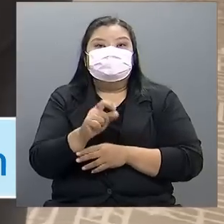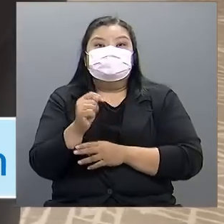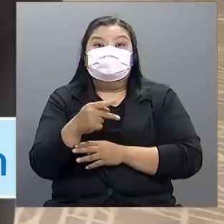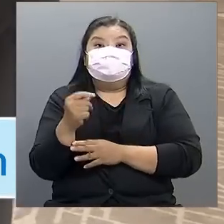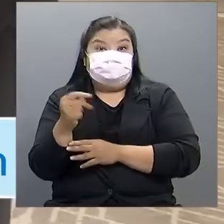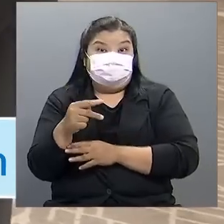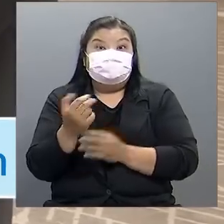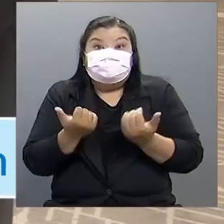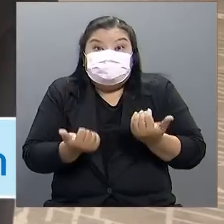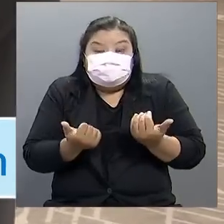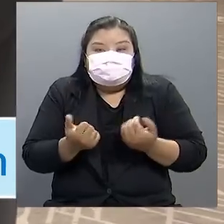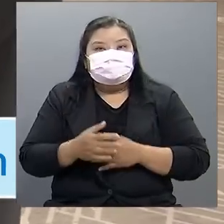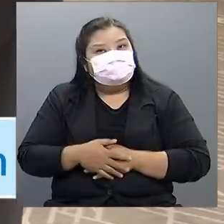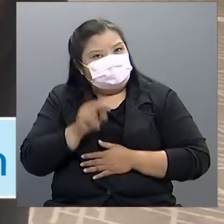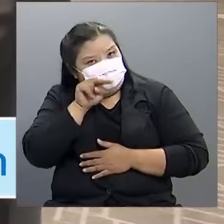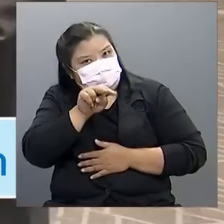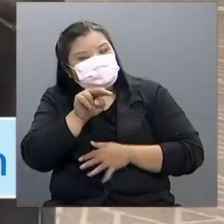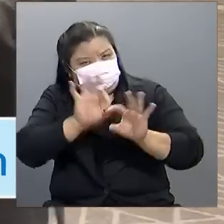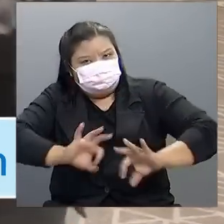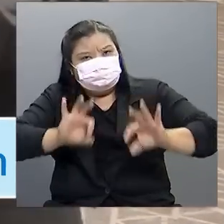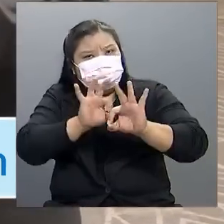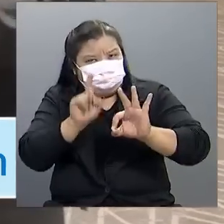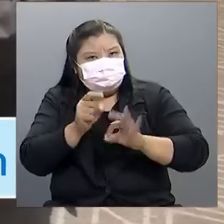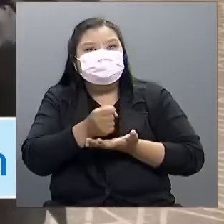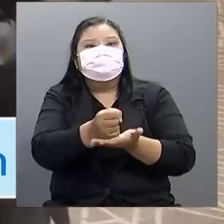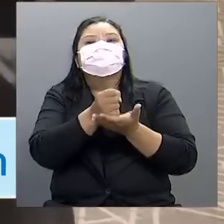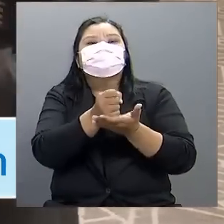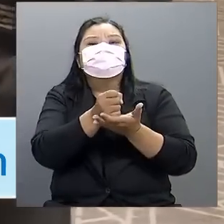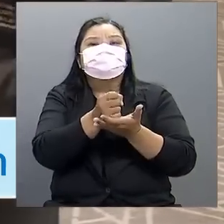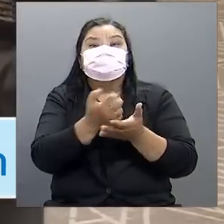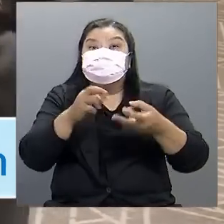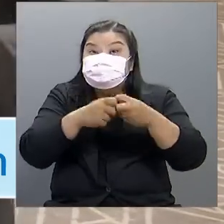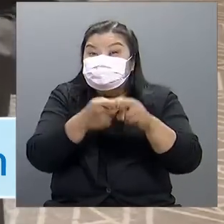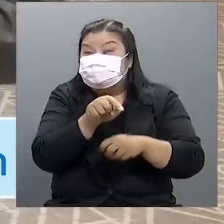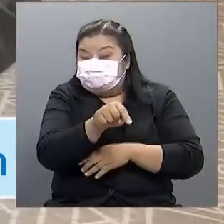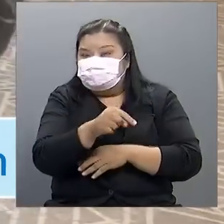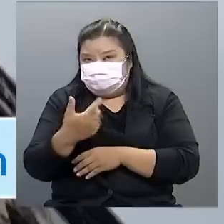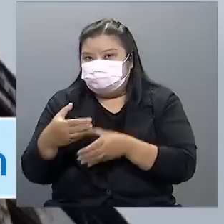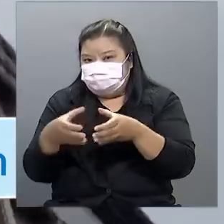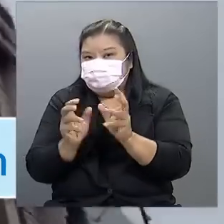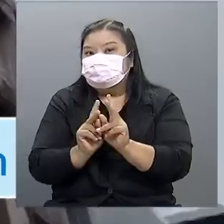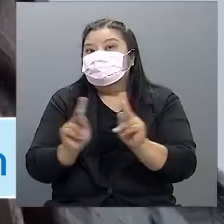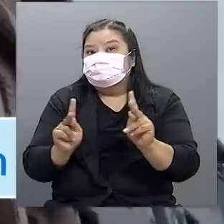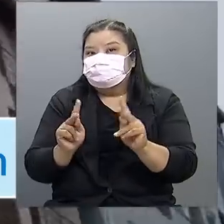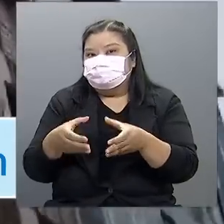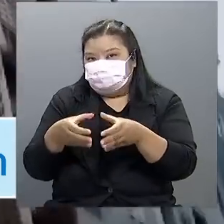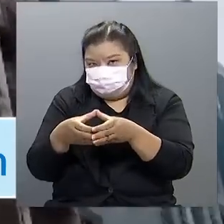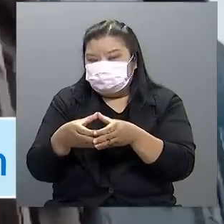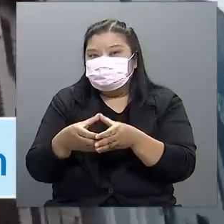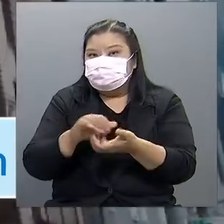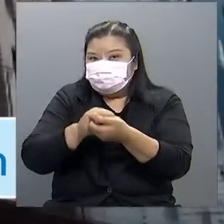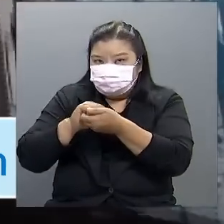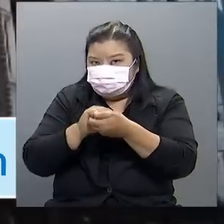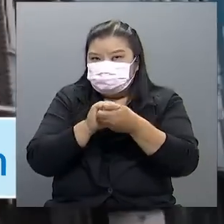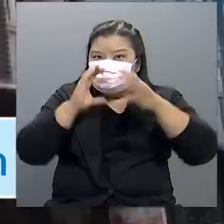าห์ให้ความสำคัญกับเรื่องนี้เป็อย่มากแล้วมีการตั้งคณะทำงานข้มาประกอบวิหลายพักสวนทโดยงานรัฐและ